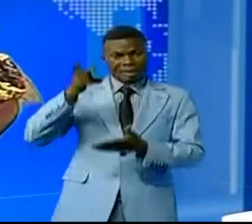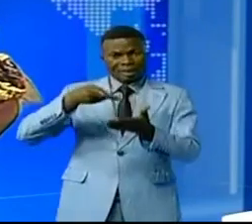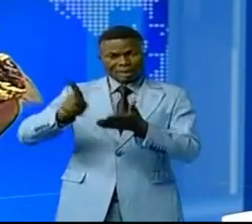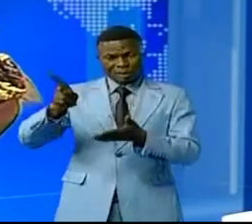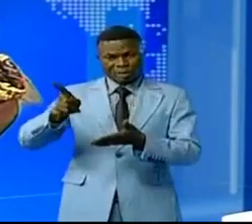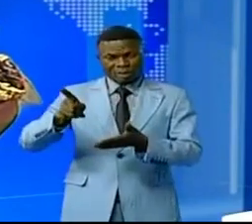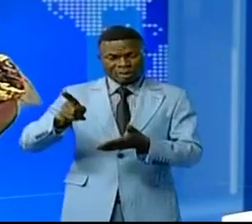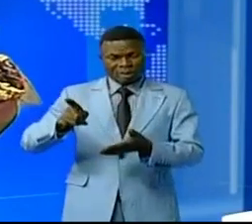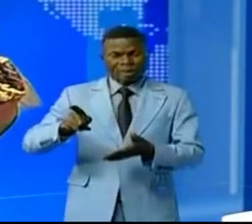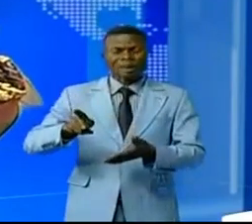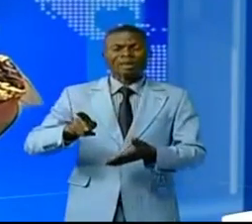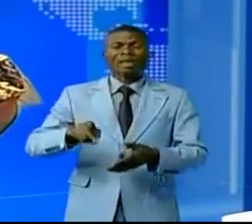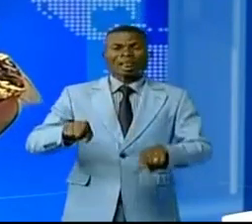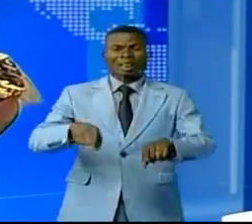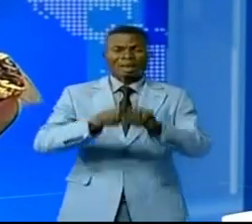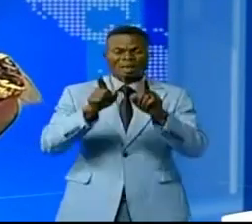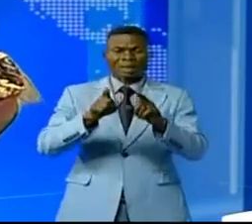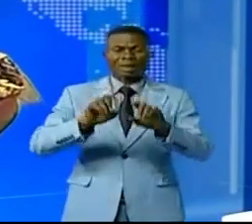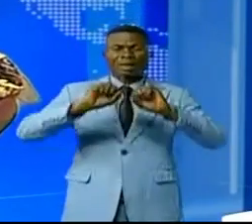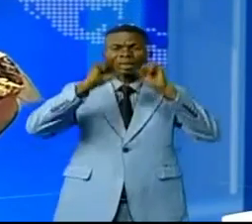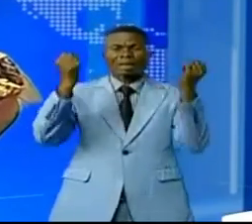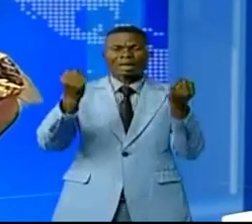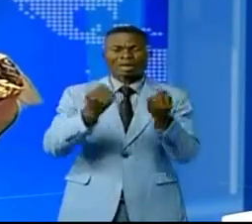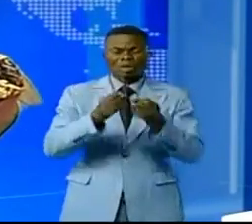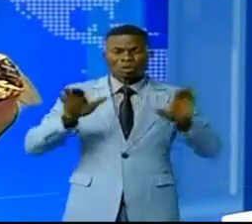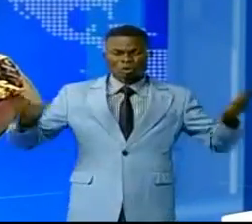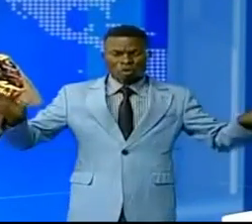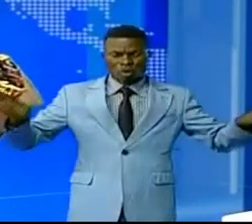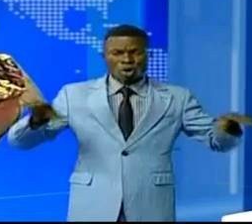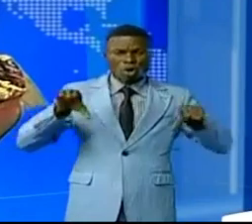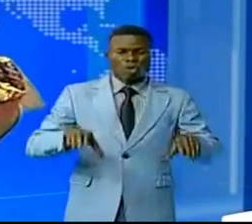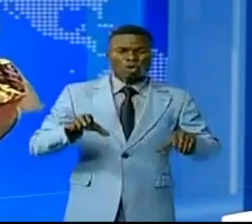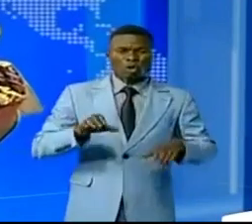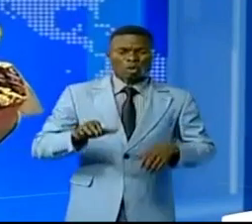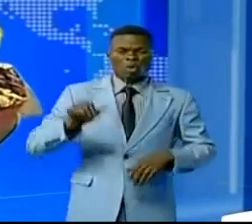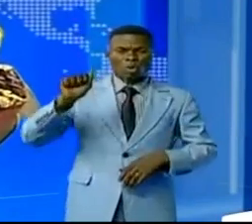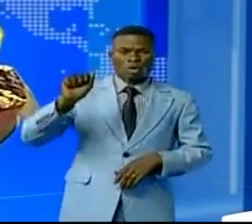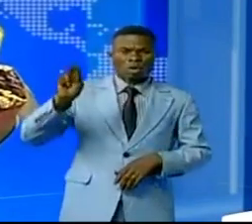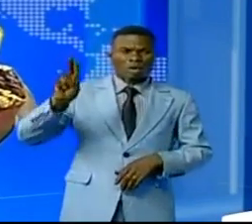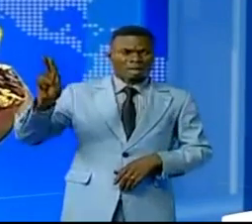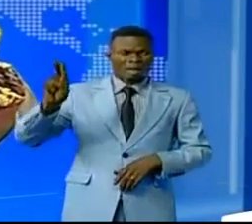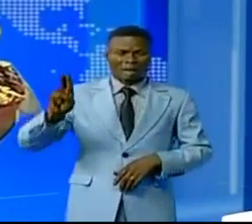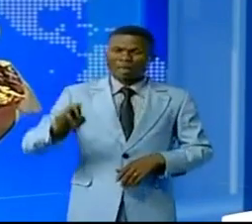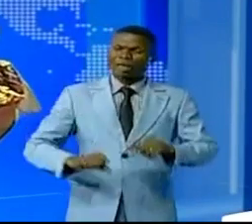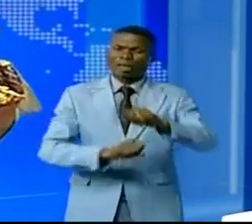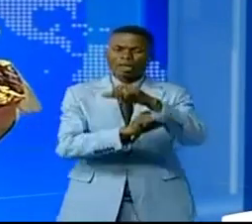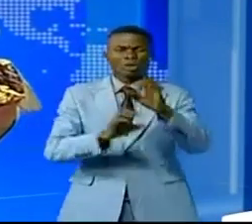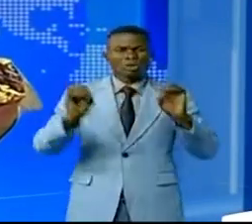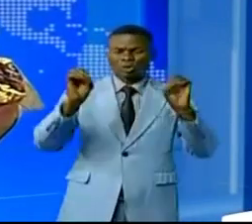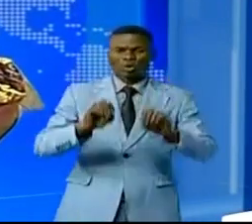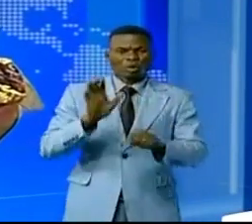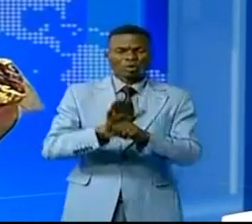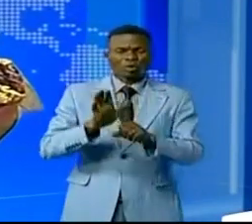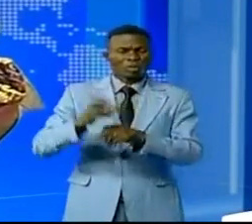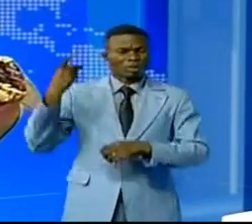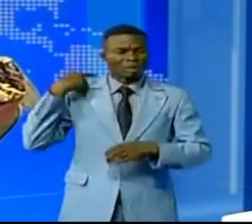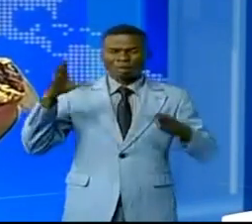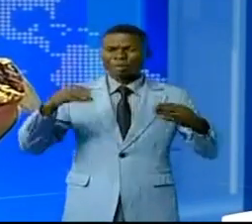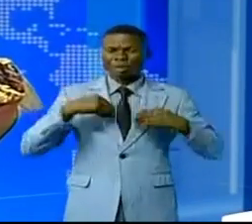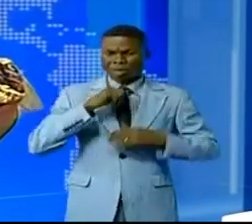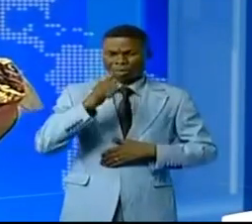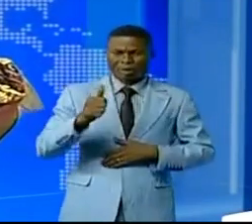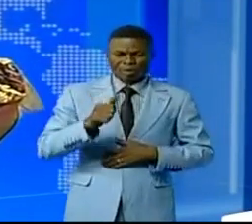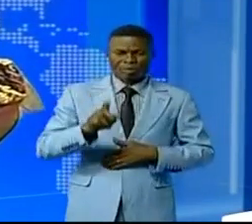compagnie d'aviation nationale congolaise Congo Airways pour créer une autre n'est pas soutenue par plusieurs députés.